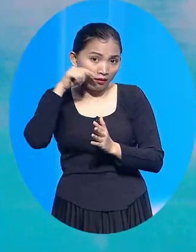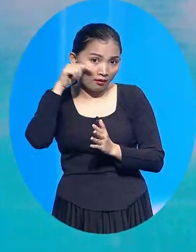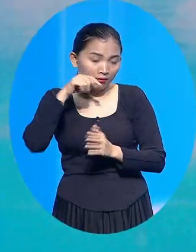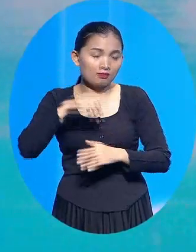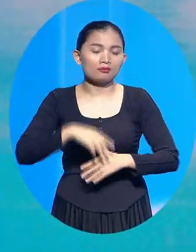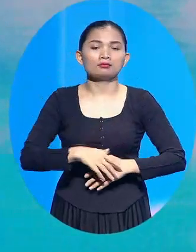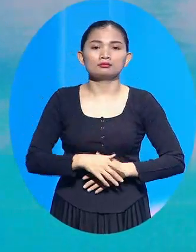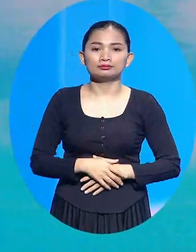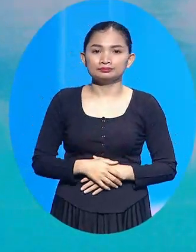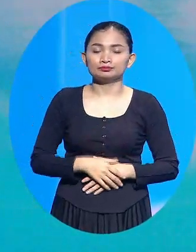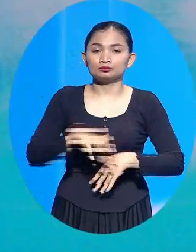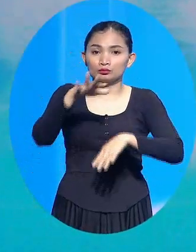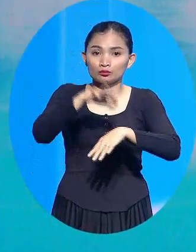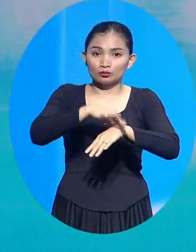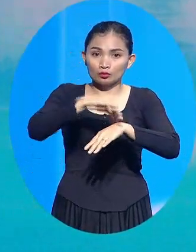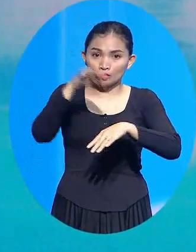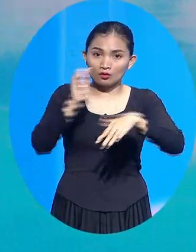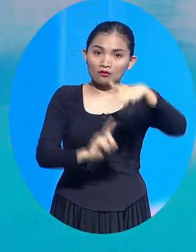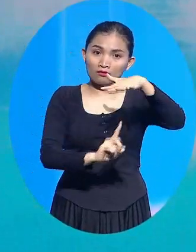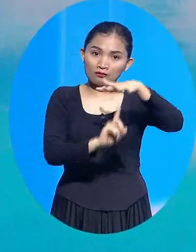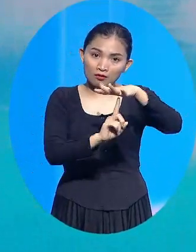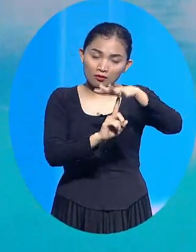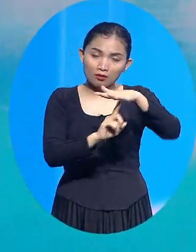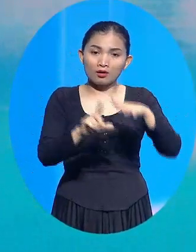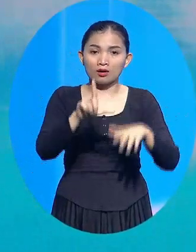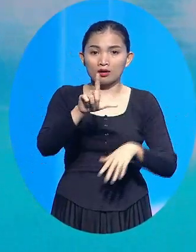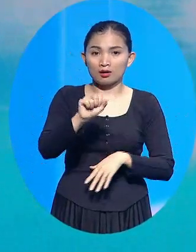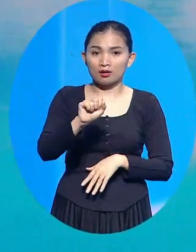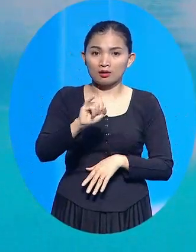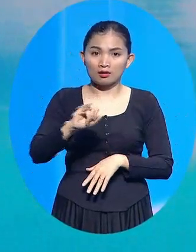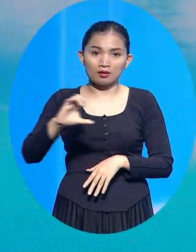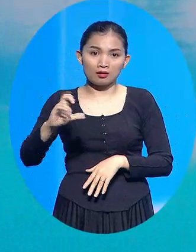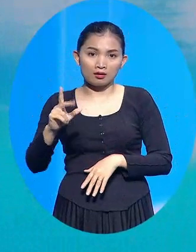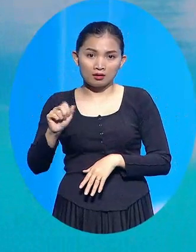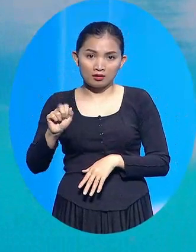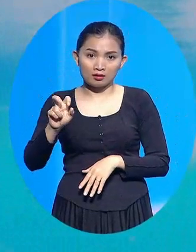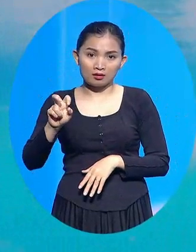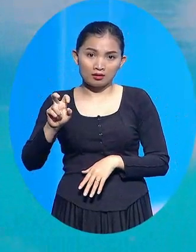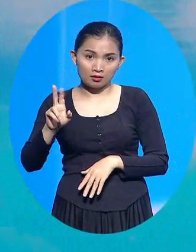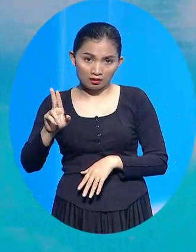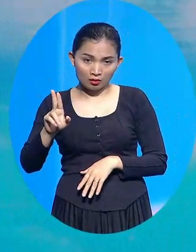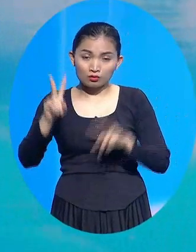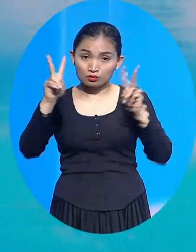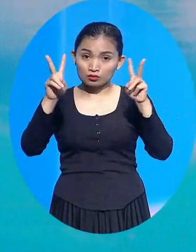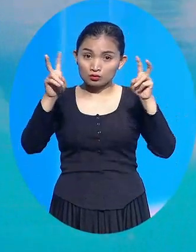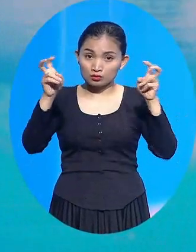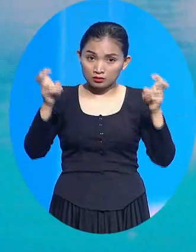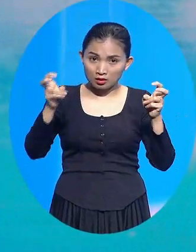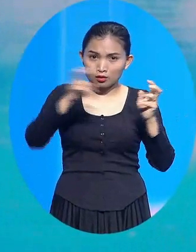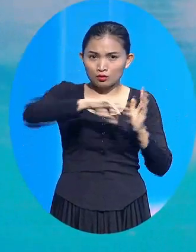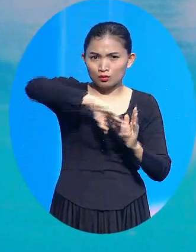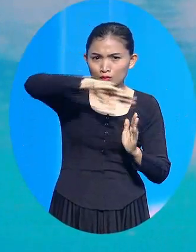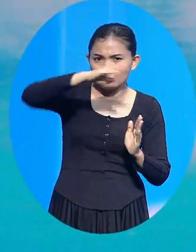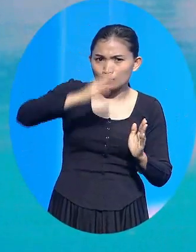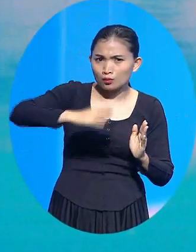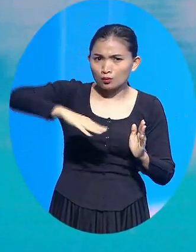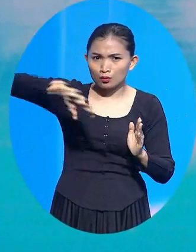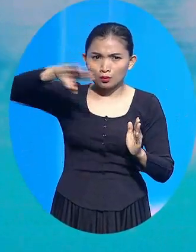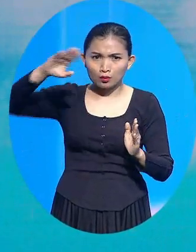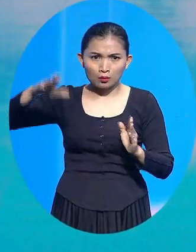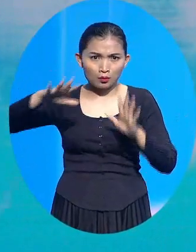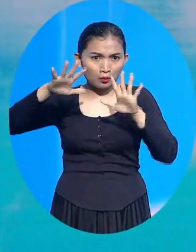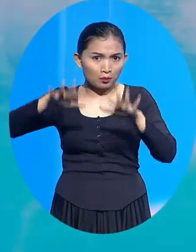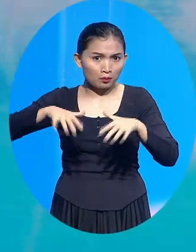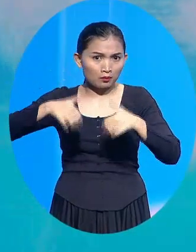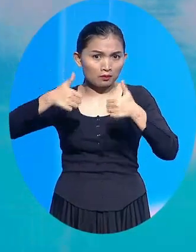Tuần văn hóa du lịch Lai Châu tại thành phố Hồ Chí Minh sẽ diễn ra trong 3 ngày với chủ đề Về với những đỉnh núi Lai Châu kỳ vĩ. Các hoạt động sẽ được tổ chức tại đường Lê Lợi, phường